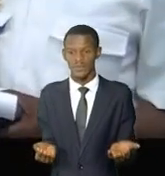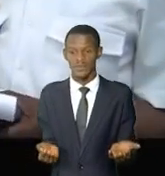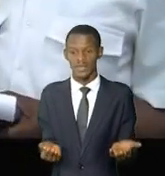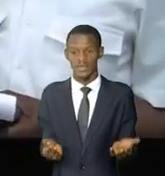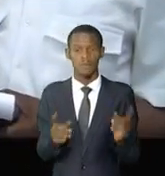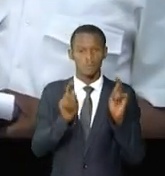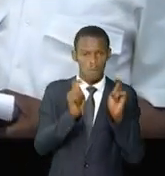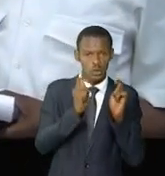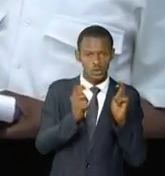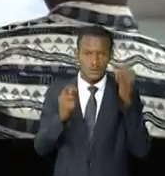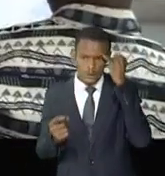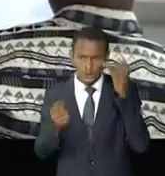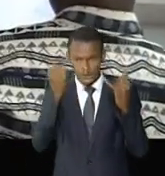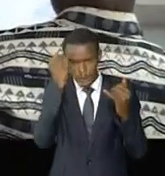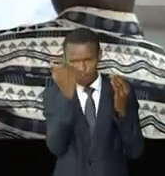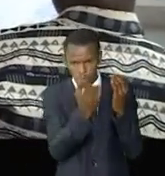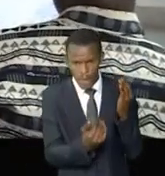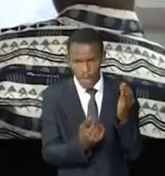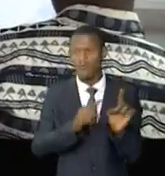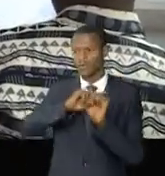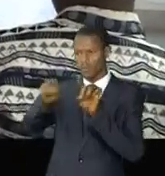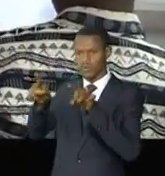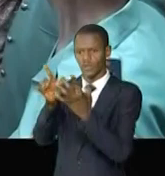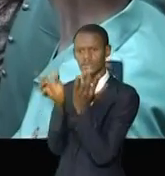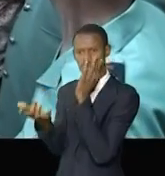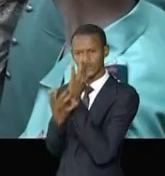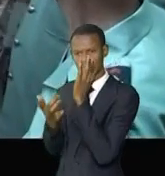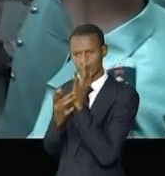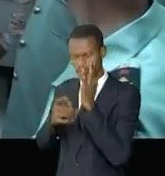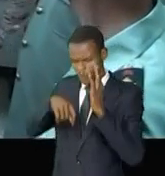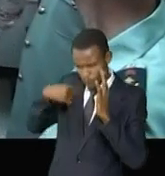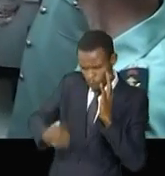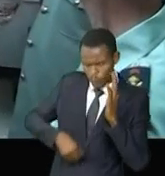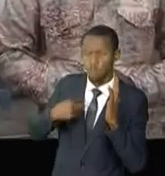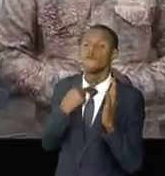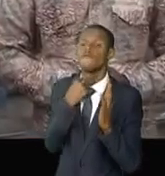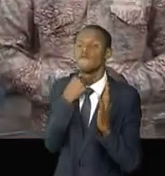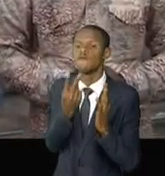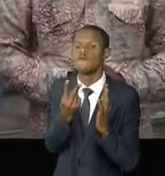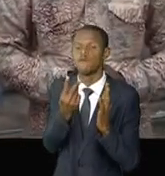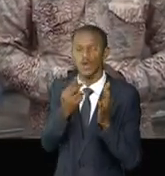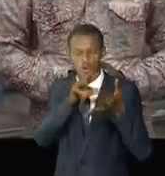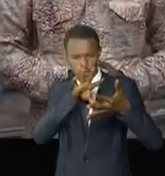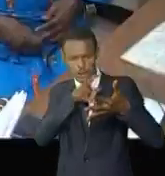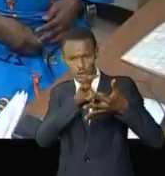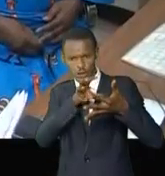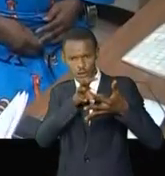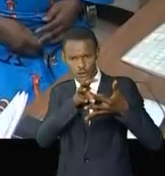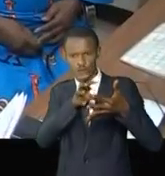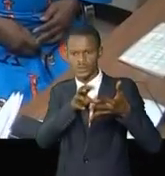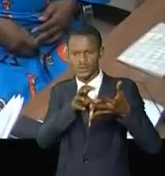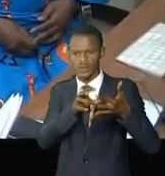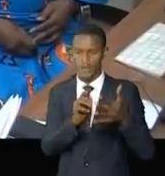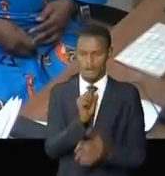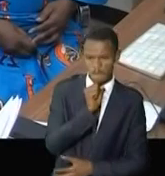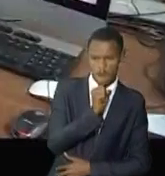mutation images et commentaires, et surtout pour le mixage avec d'exigence, pour vêtir l'information et le ramener à la hauteur des